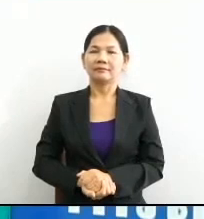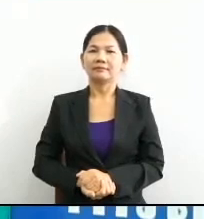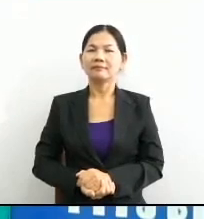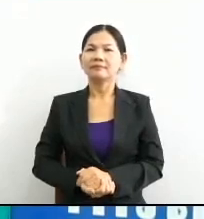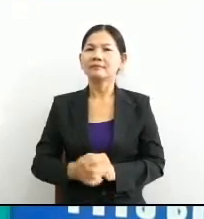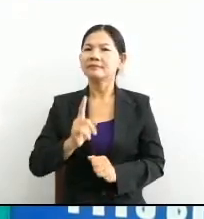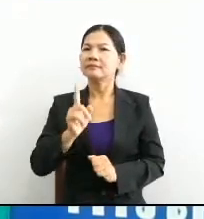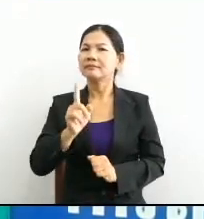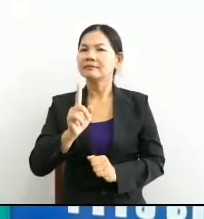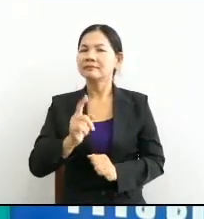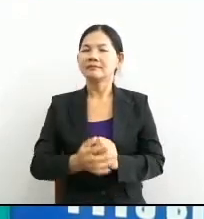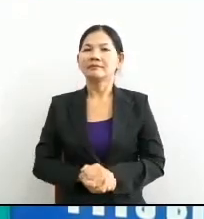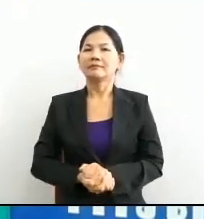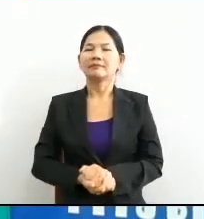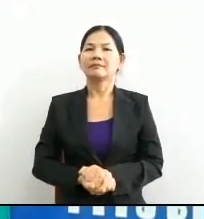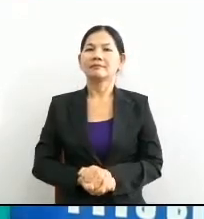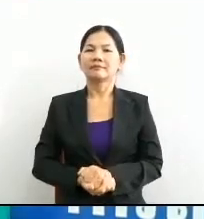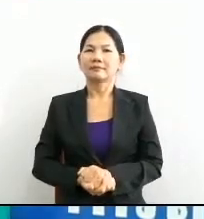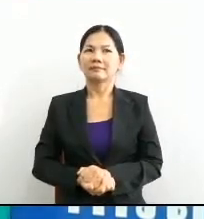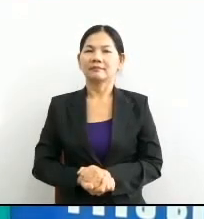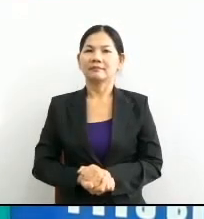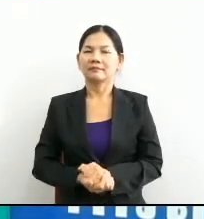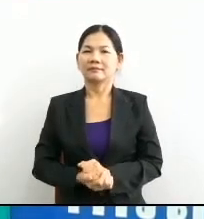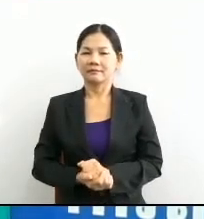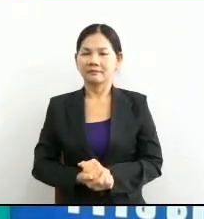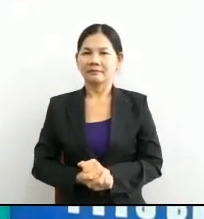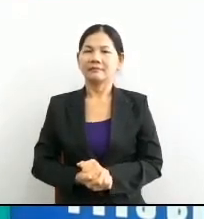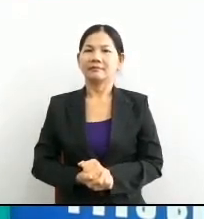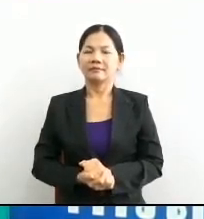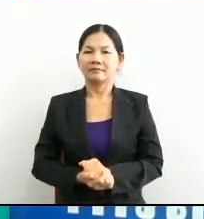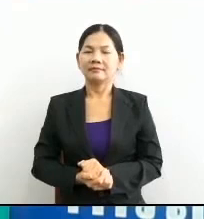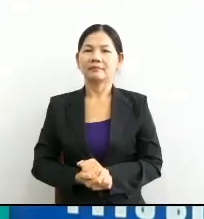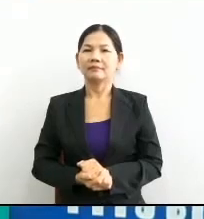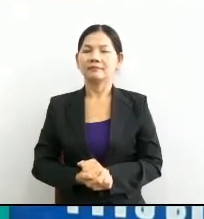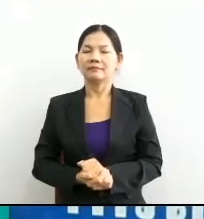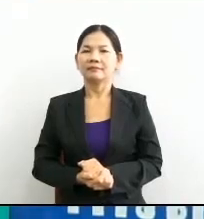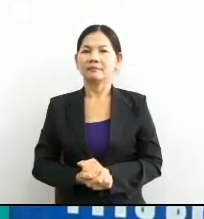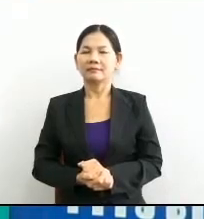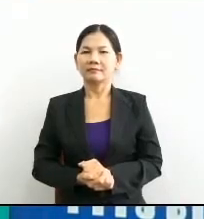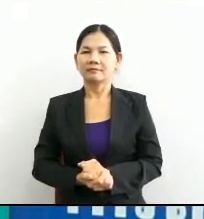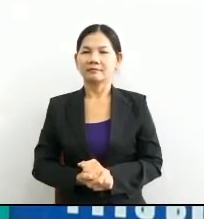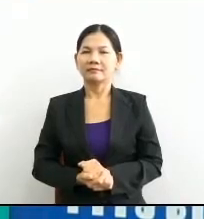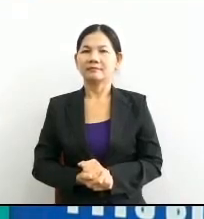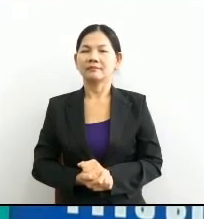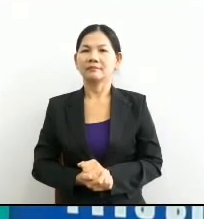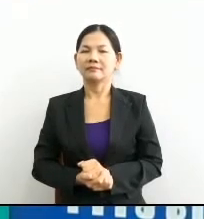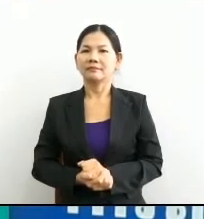khuôn mới tích ai ban thấy riêng cay cha lọ nè riêng cay riêng cay nè